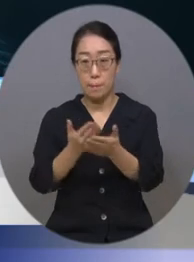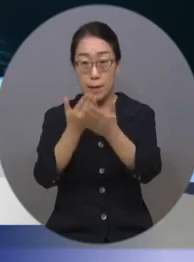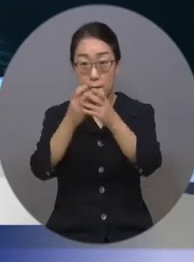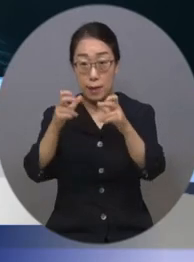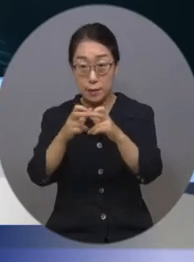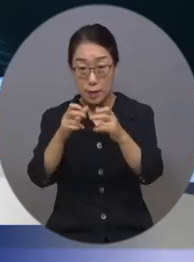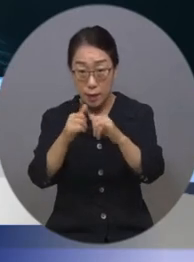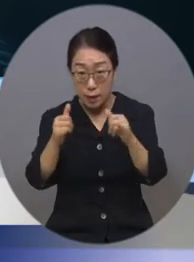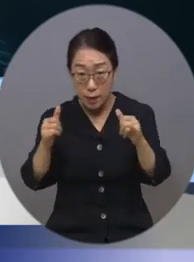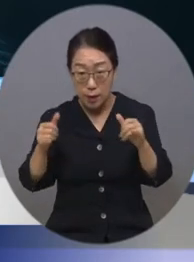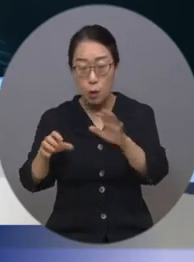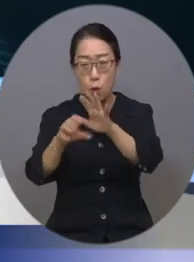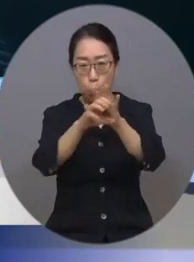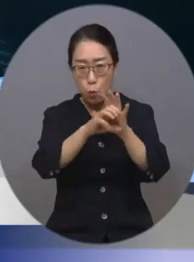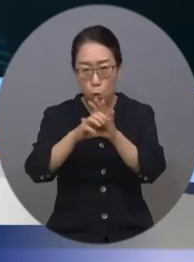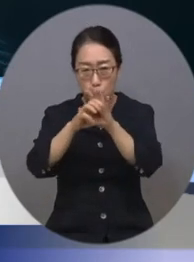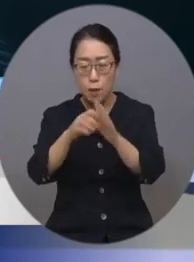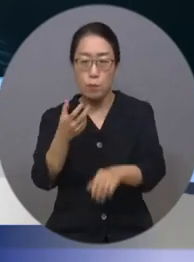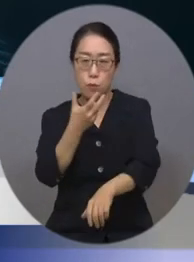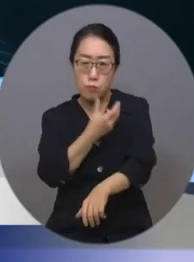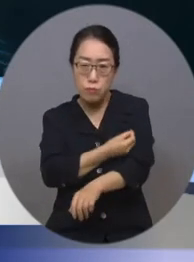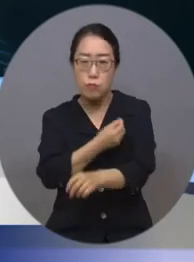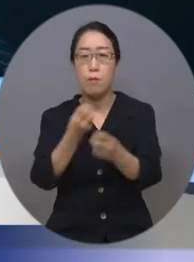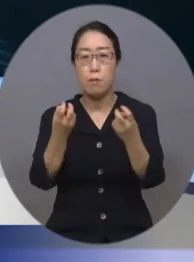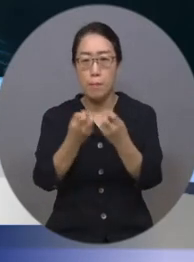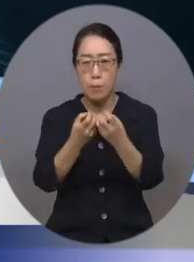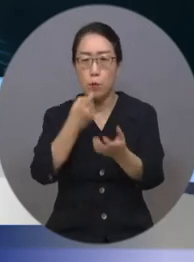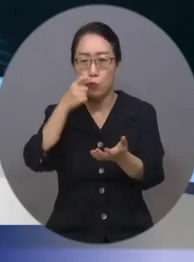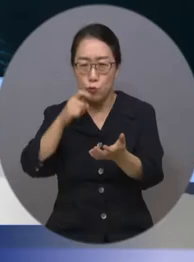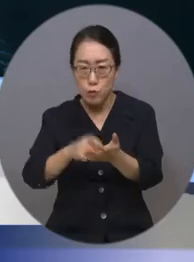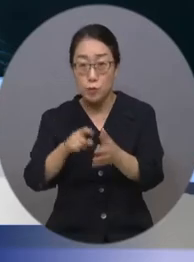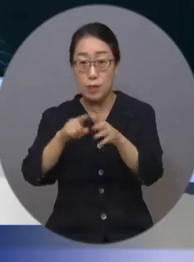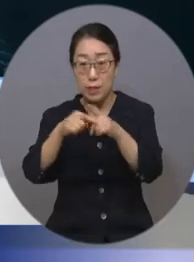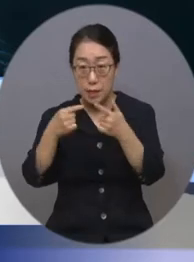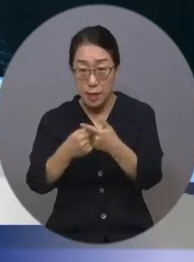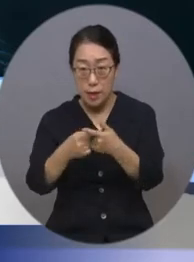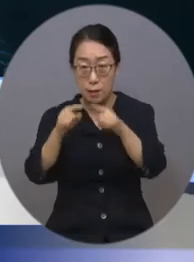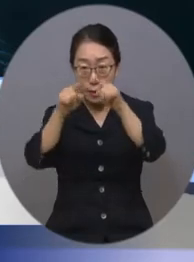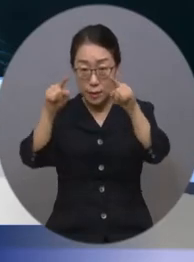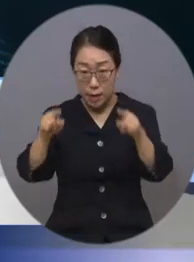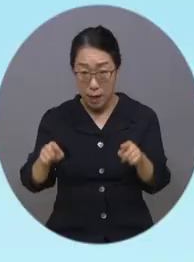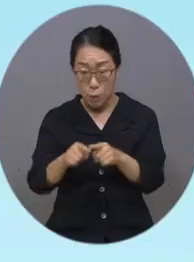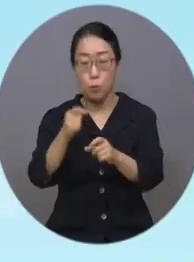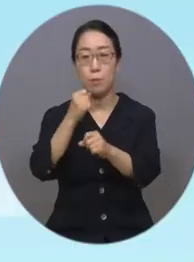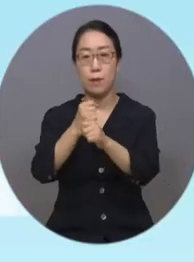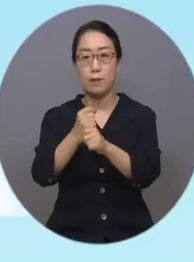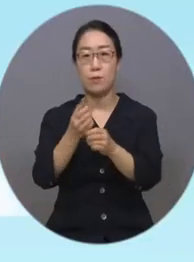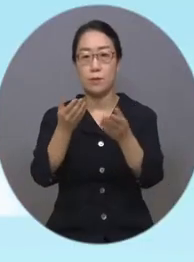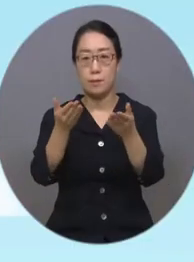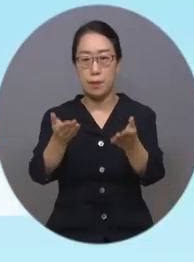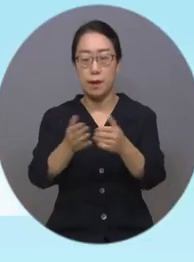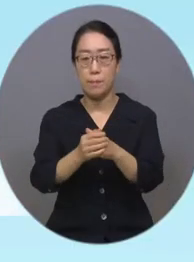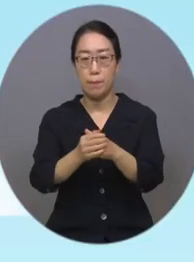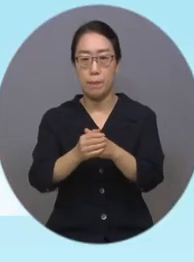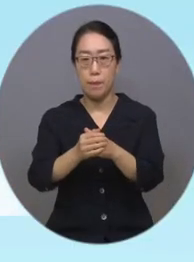발달장애인이 코로나19 예방접종에 대해 쉽게 이해할 수 있는 안내자료가 제작됐습니다.